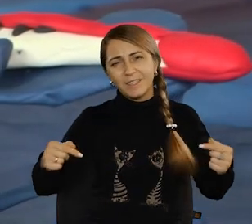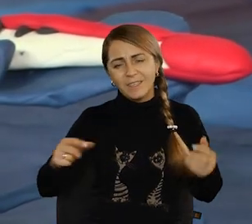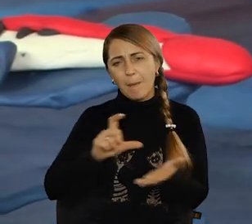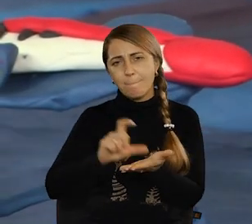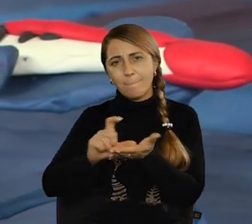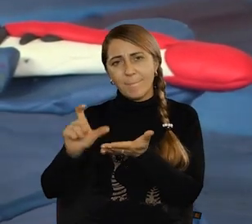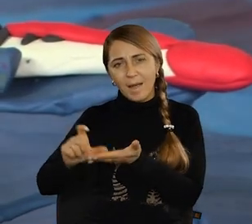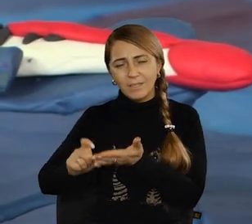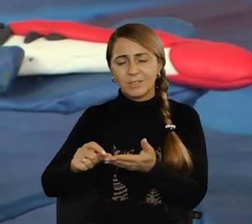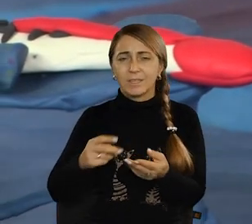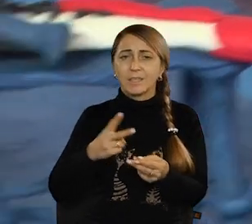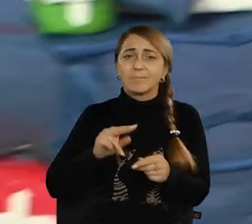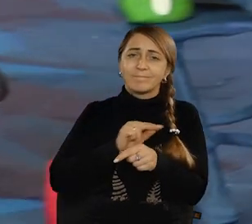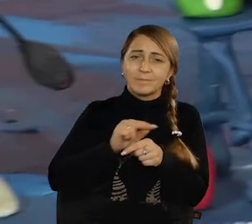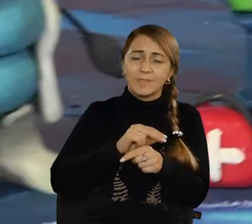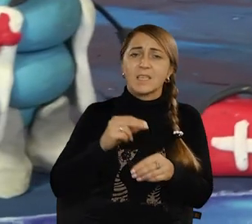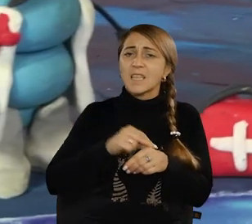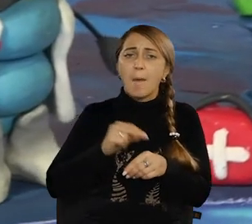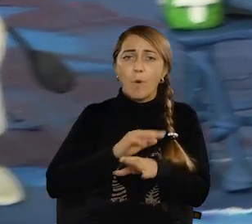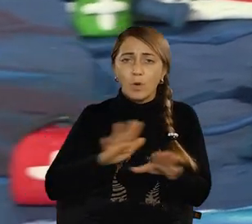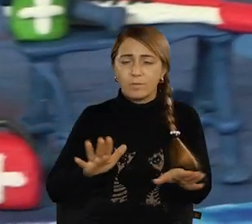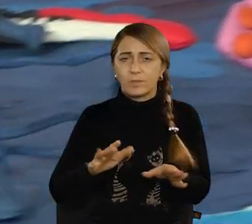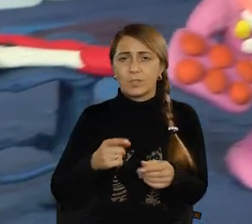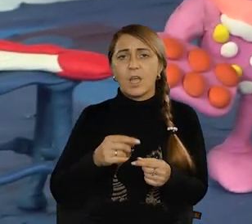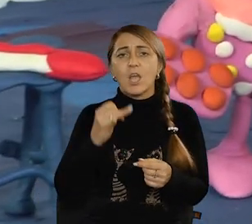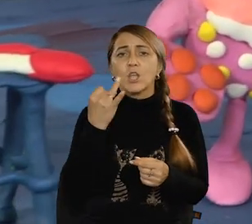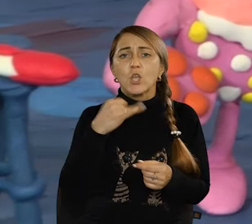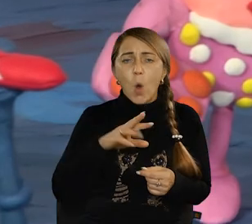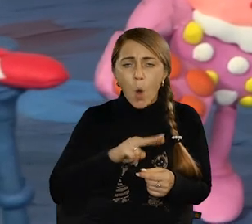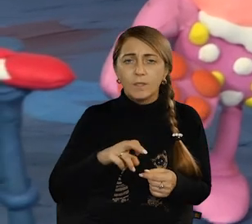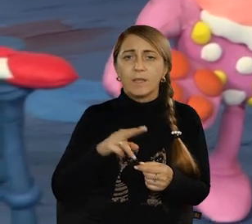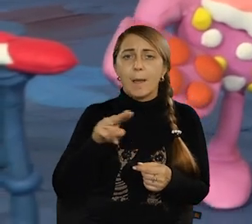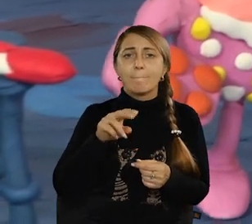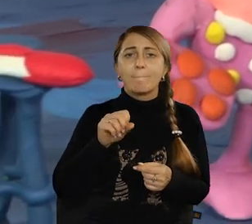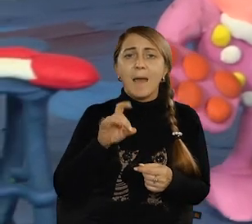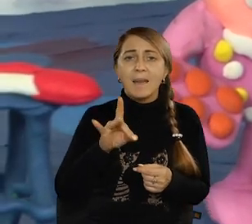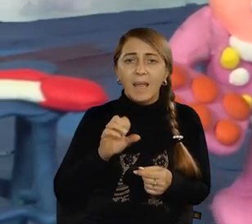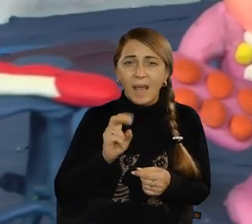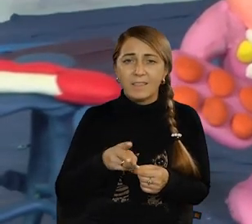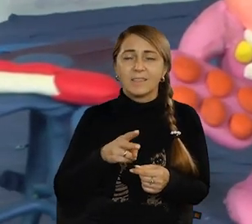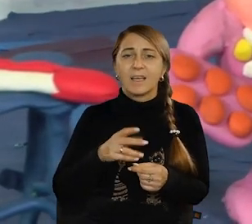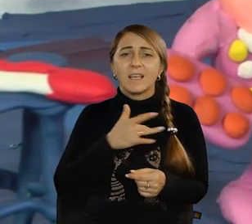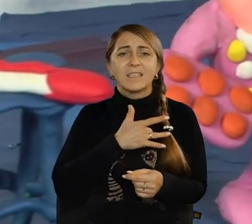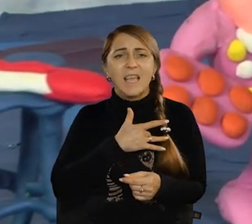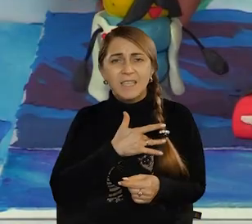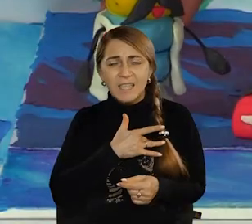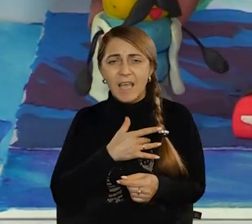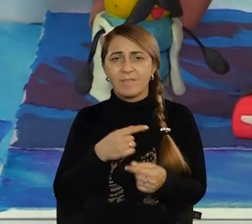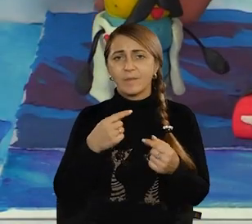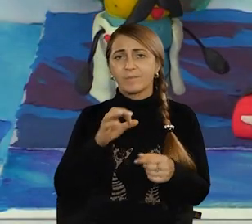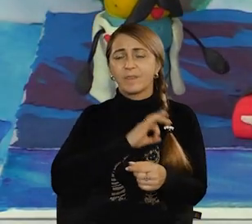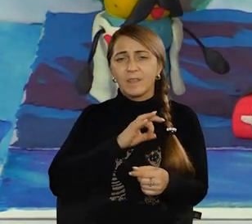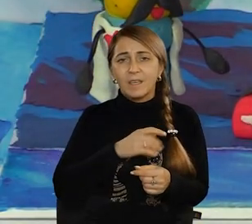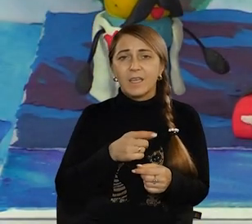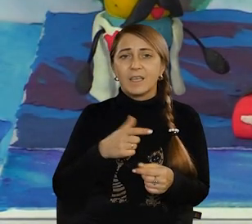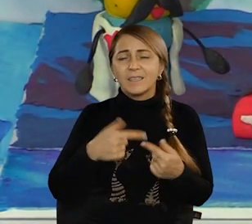з антисептичними та знеболювальними засобами. Йод, перекис водню, знеболюючі та серцеві засоби,